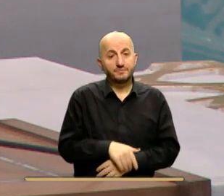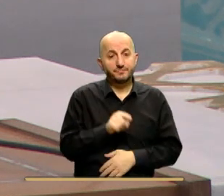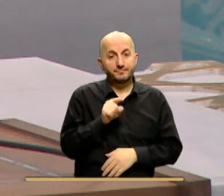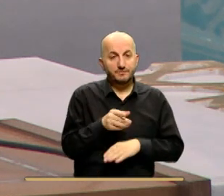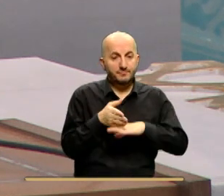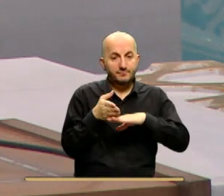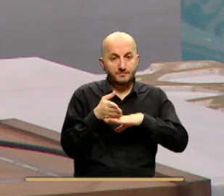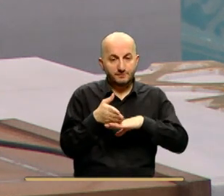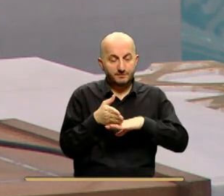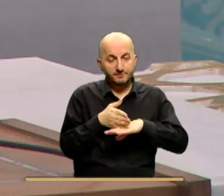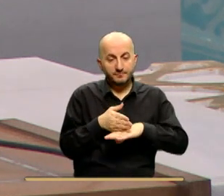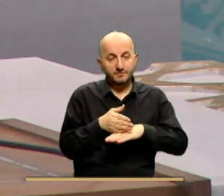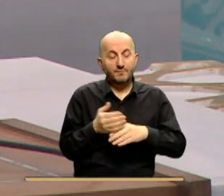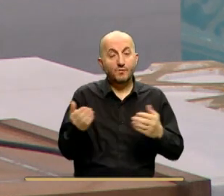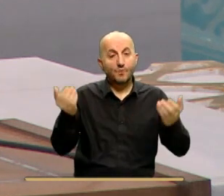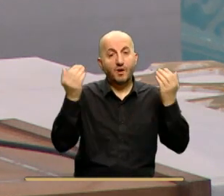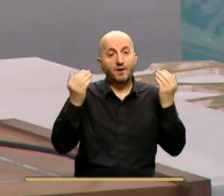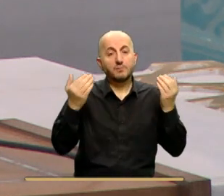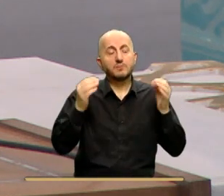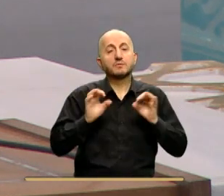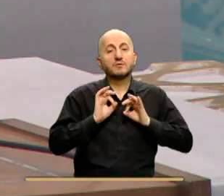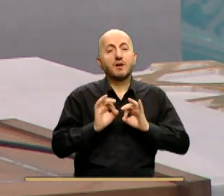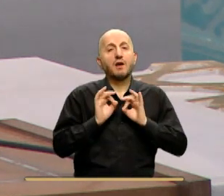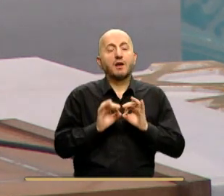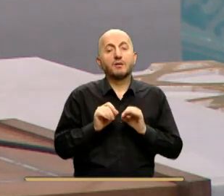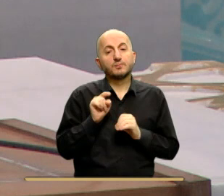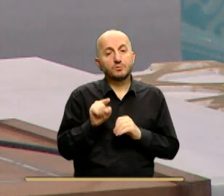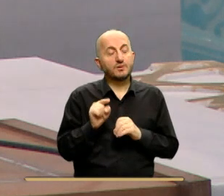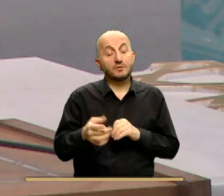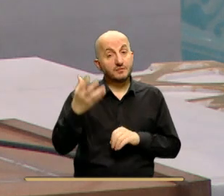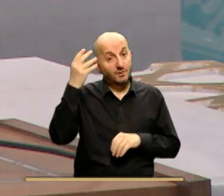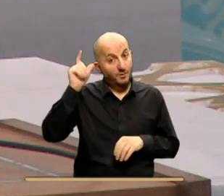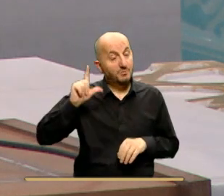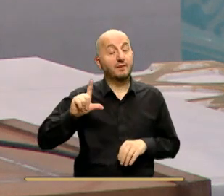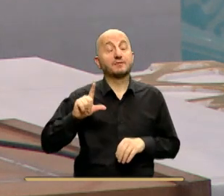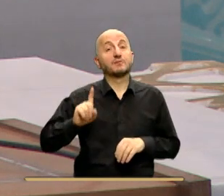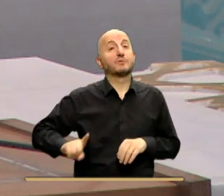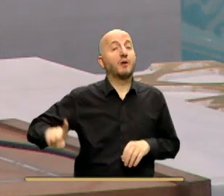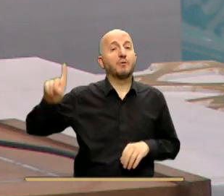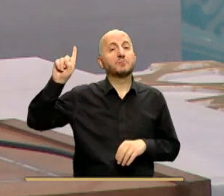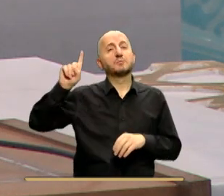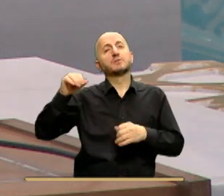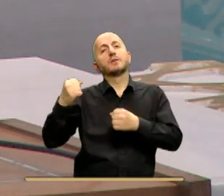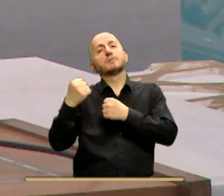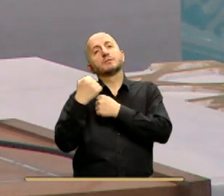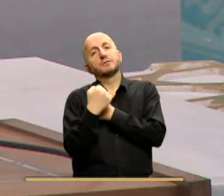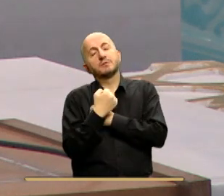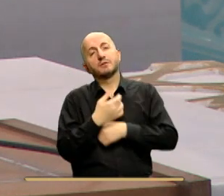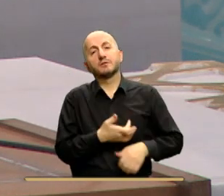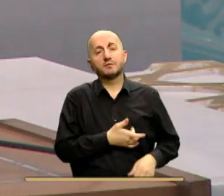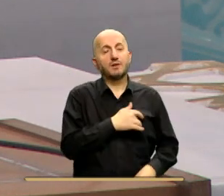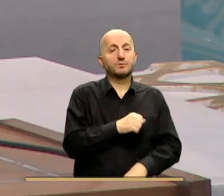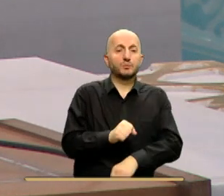sebeple duamız hep şu şekilde olmalı. Rabbimize sığınarak inanç, duygu